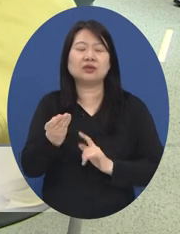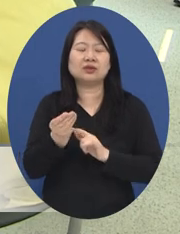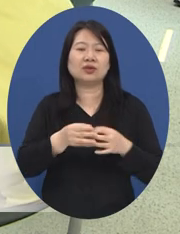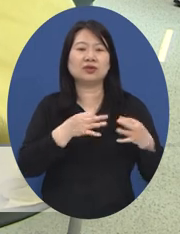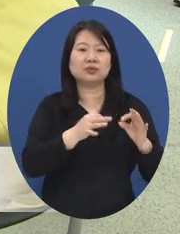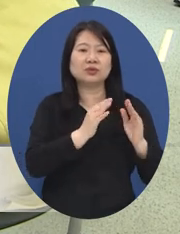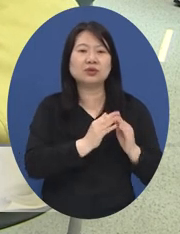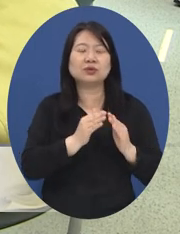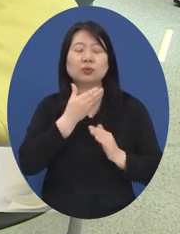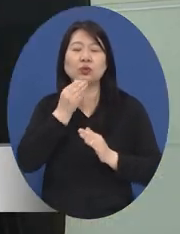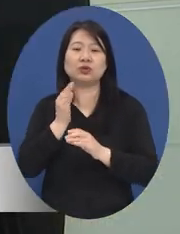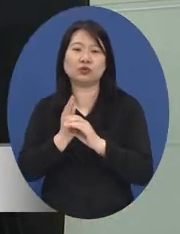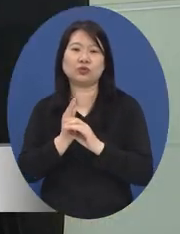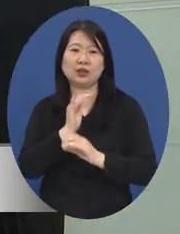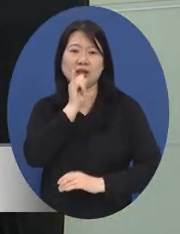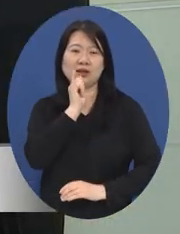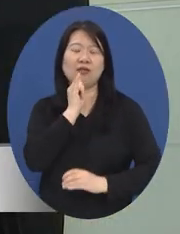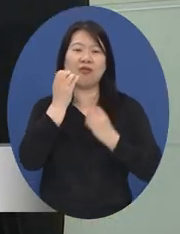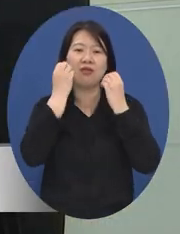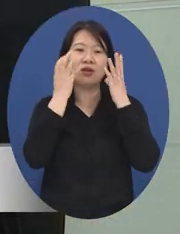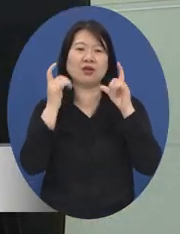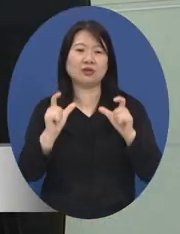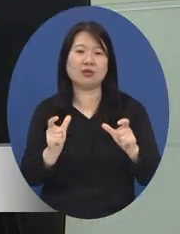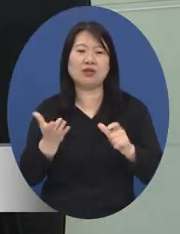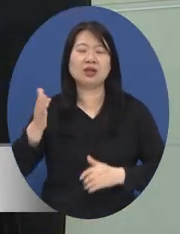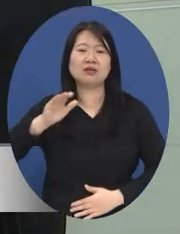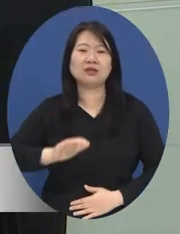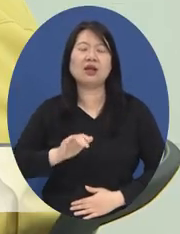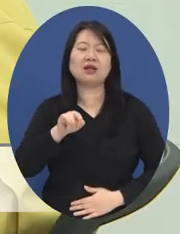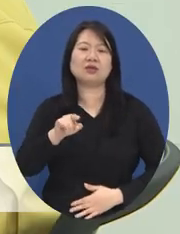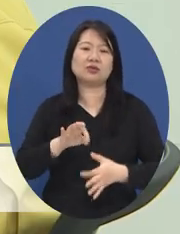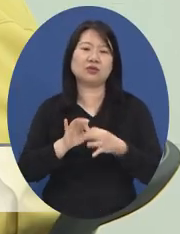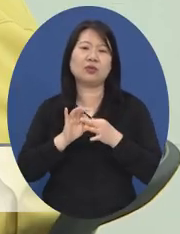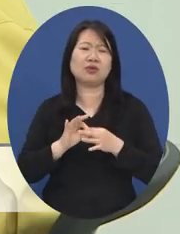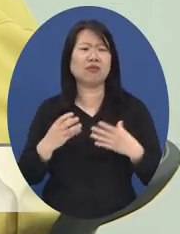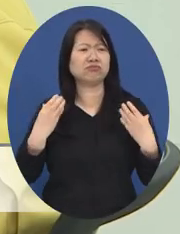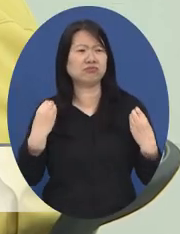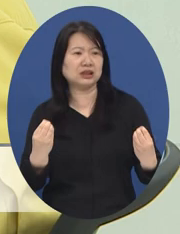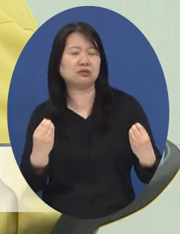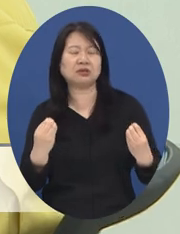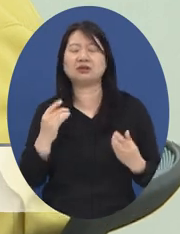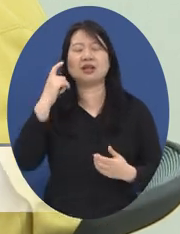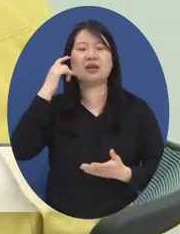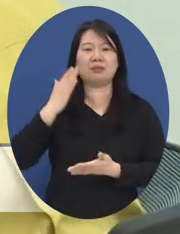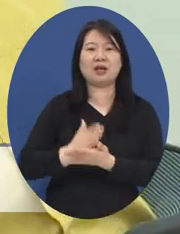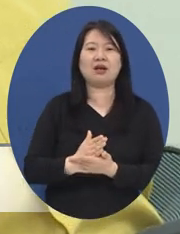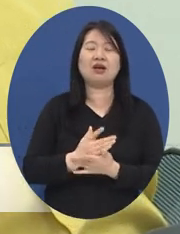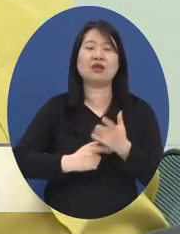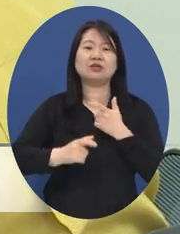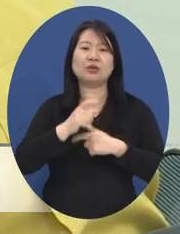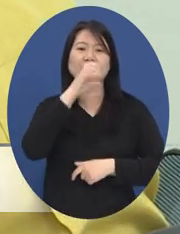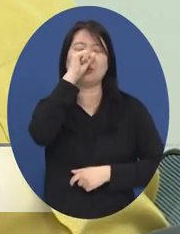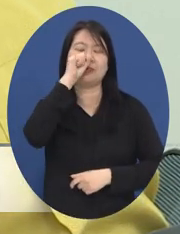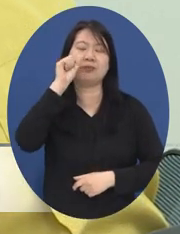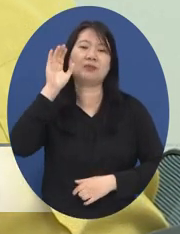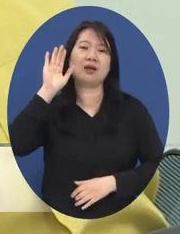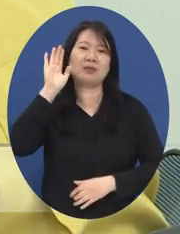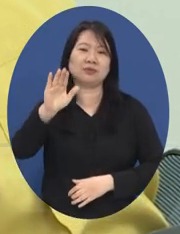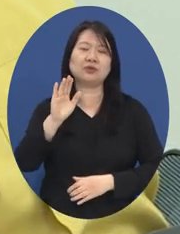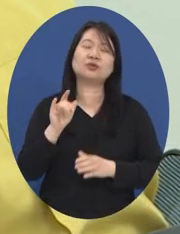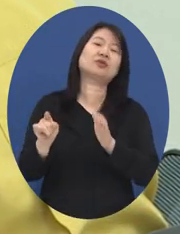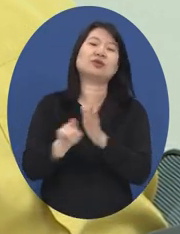금융과 복지 중간에 있는 새로운 영역인데 이걸로 끝난다 생각하지 말고 더 나은 방향을